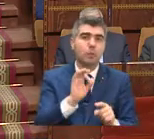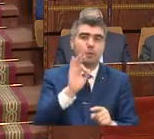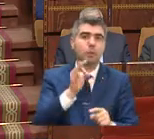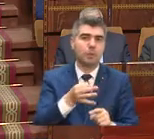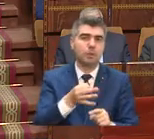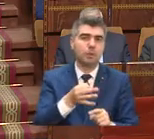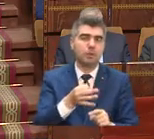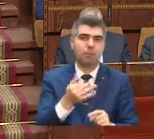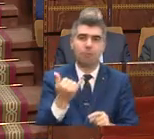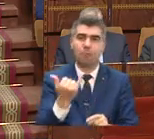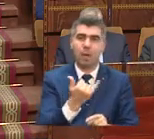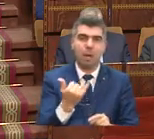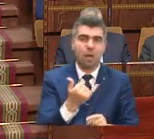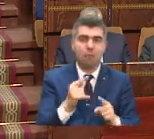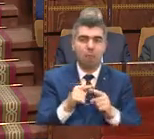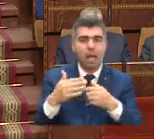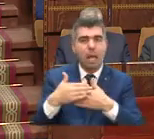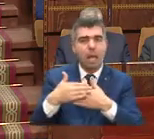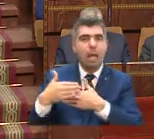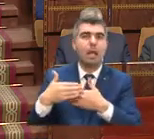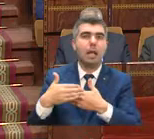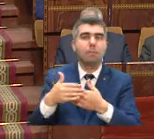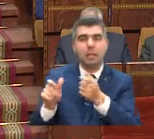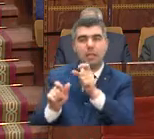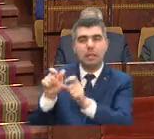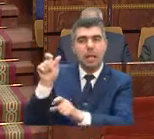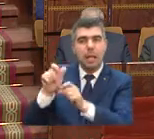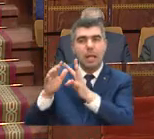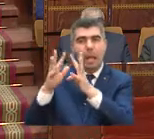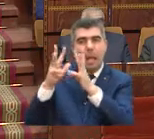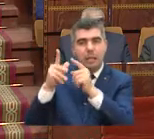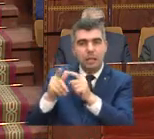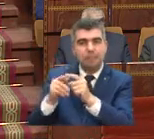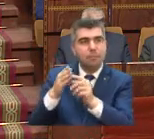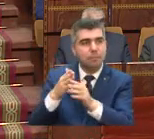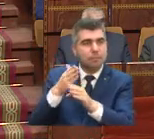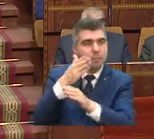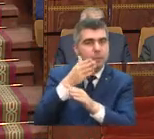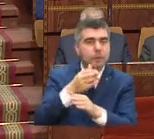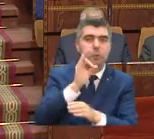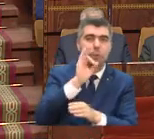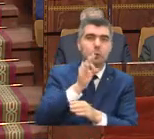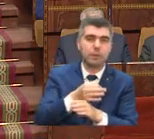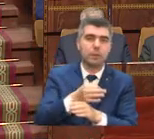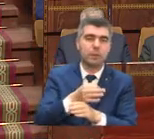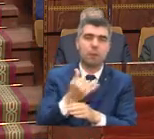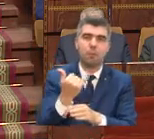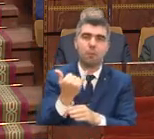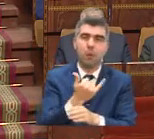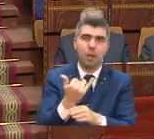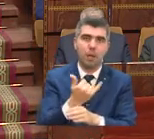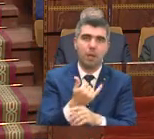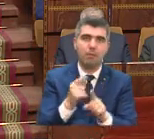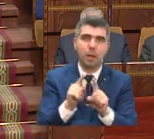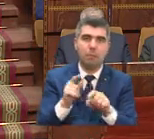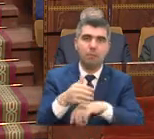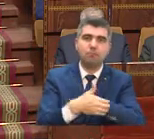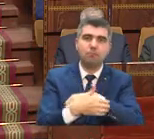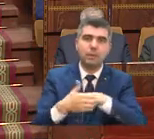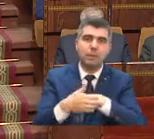على تقريب خدمة هذا الدعم من المواطنين بما يحفظ كرامتهم وخاصة الفئات